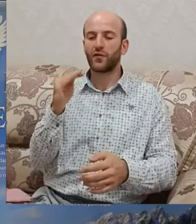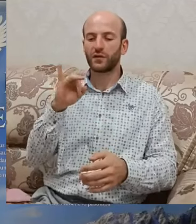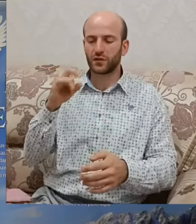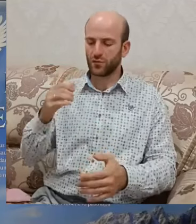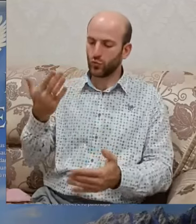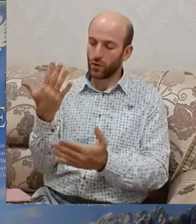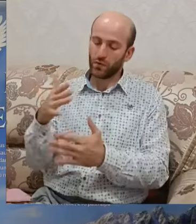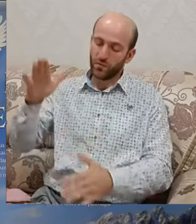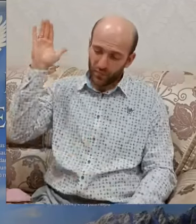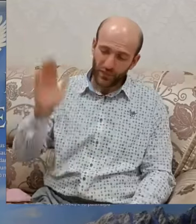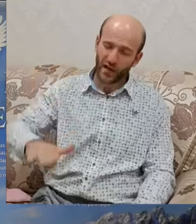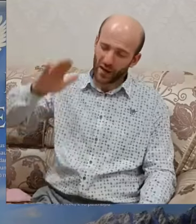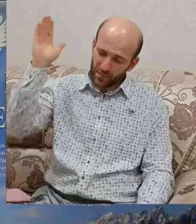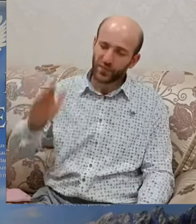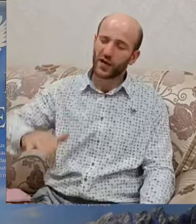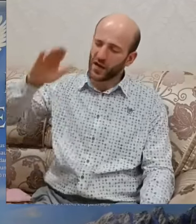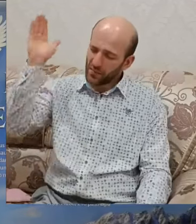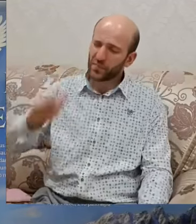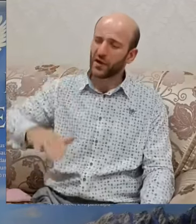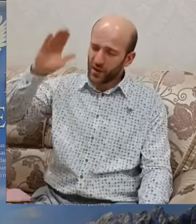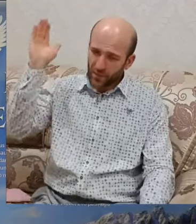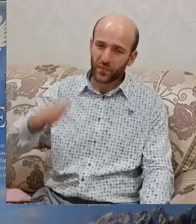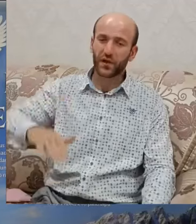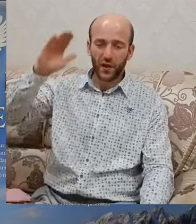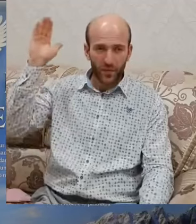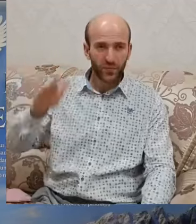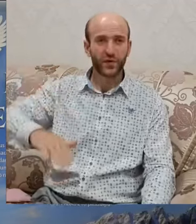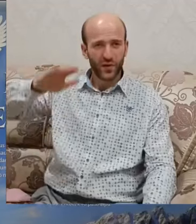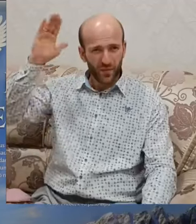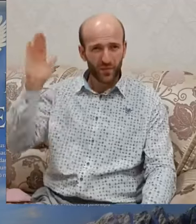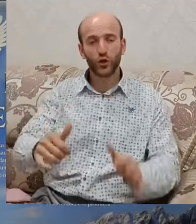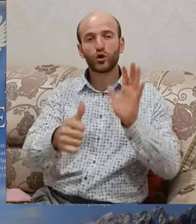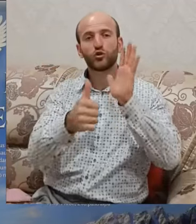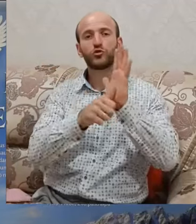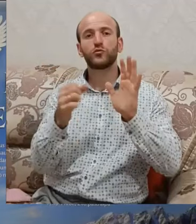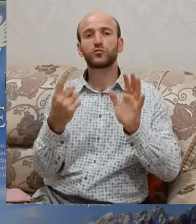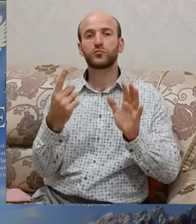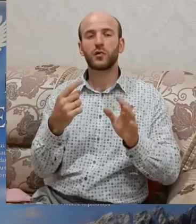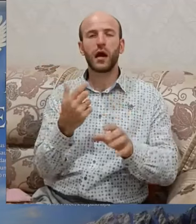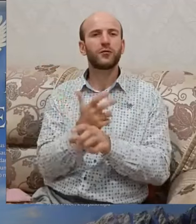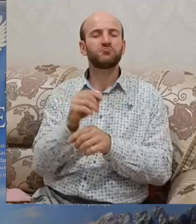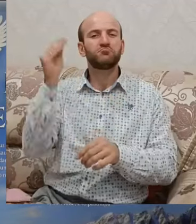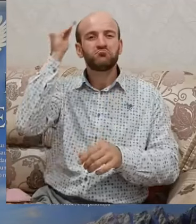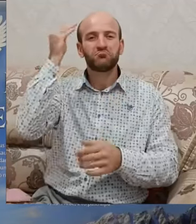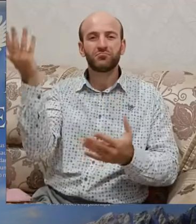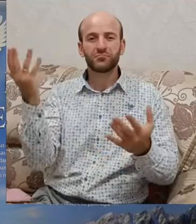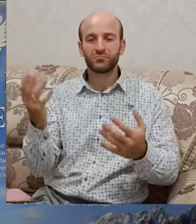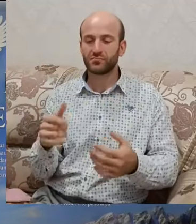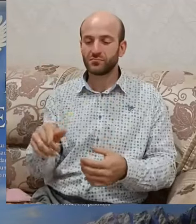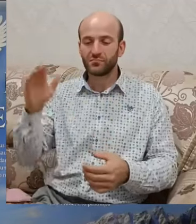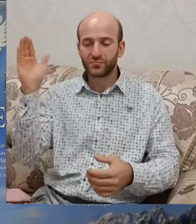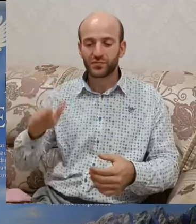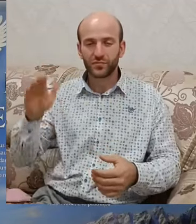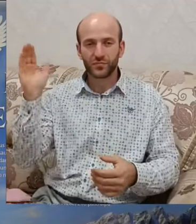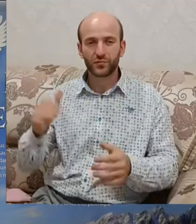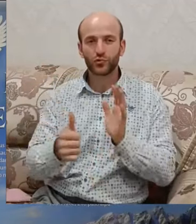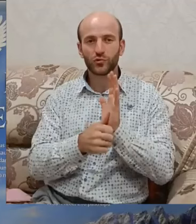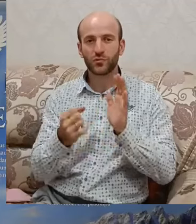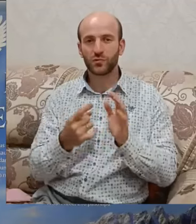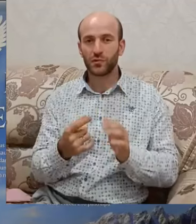Prieš sugrįžtam pažadėtajam sūnui. Прежде чем вернется обещанный сын. Atkreipkime dėmesį į šią